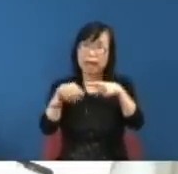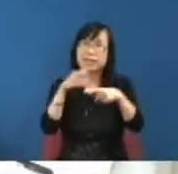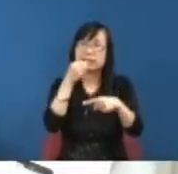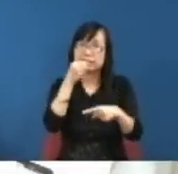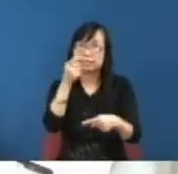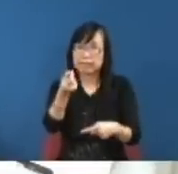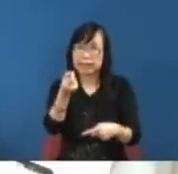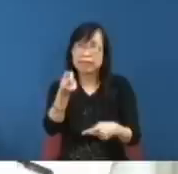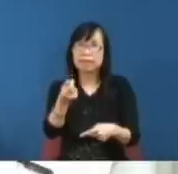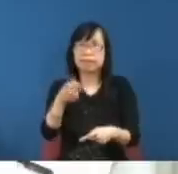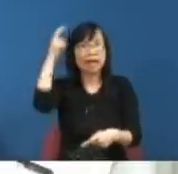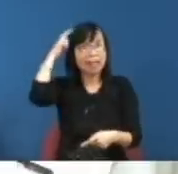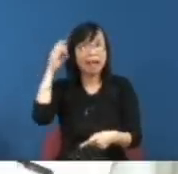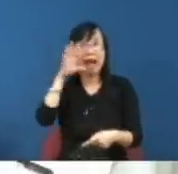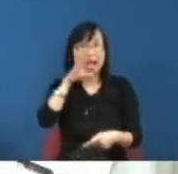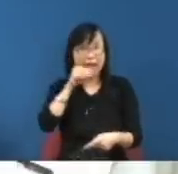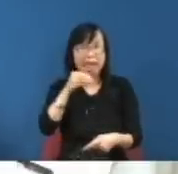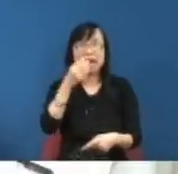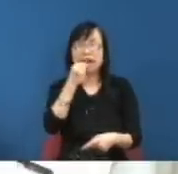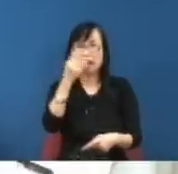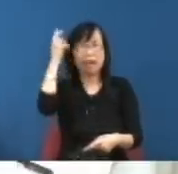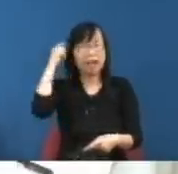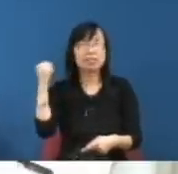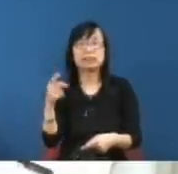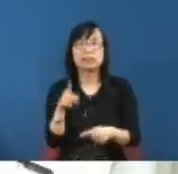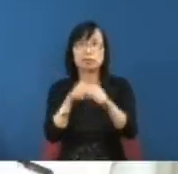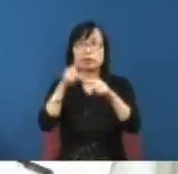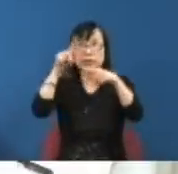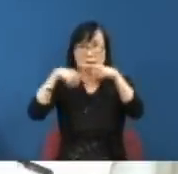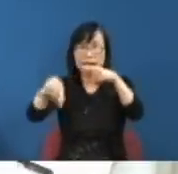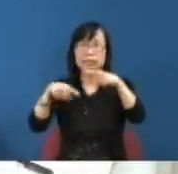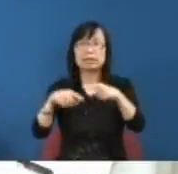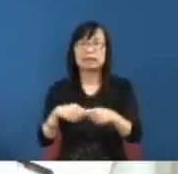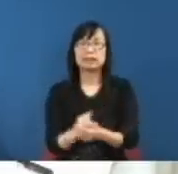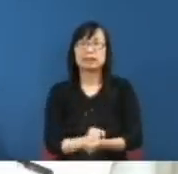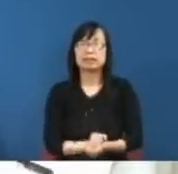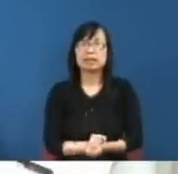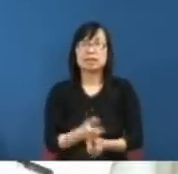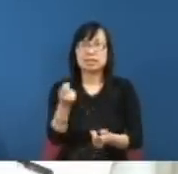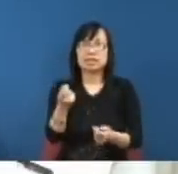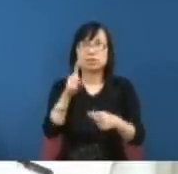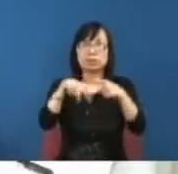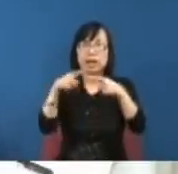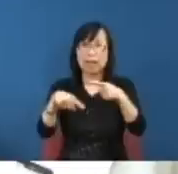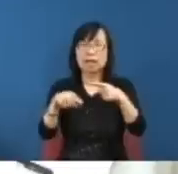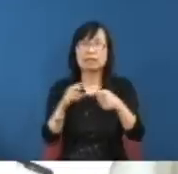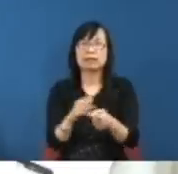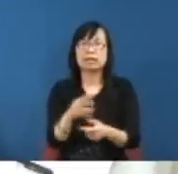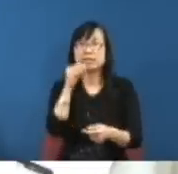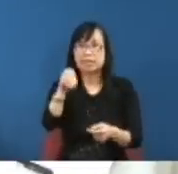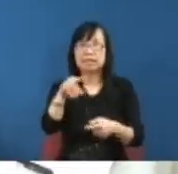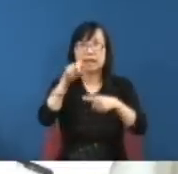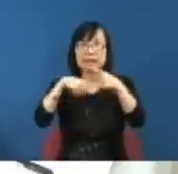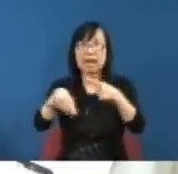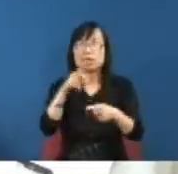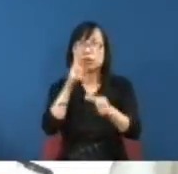黑啊，大大食中大、中大食。小大小大石大中咁一